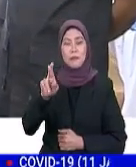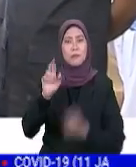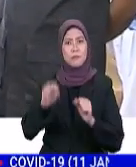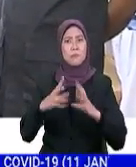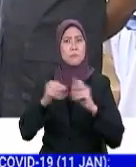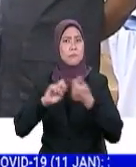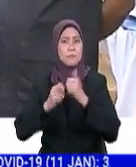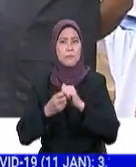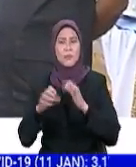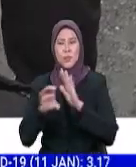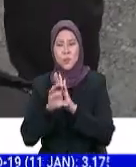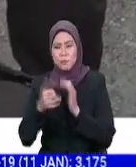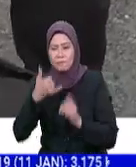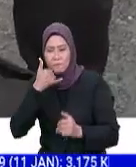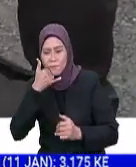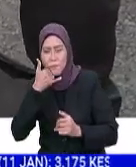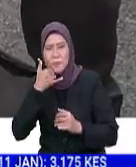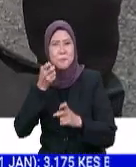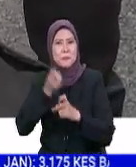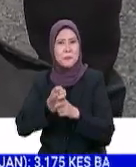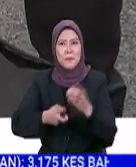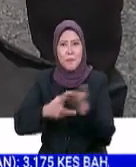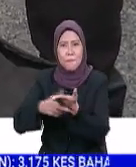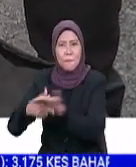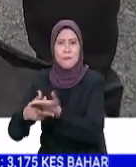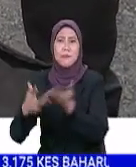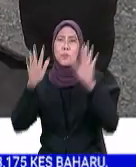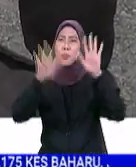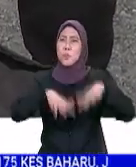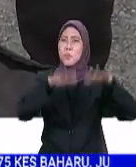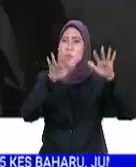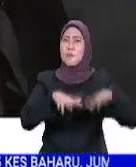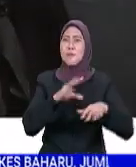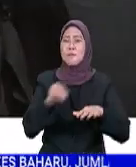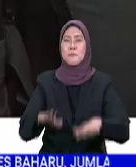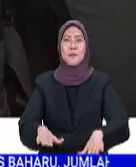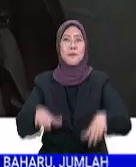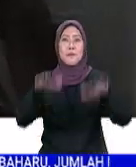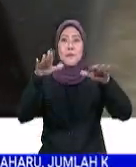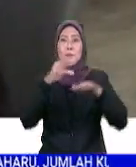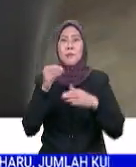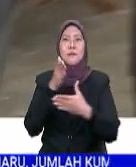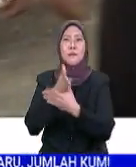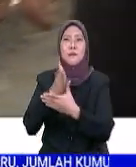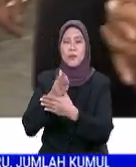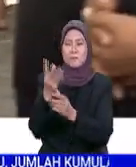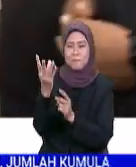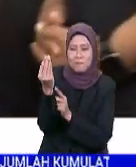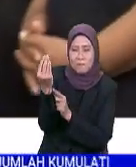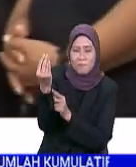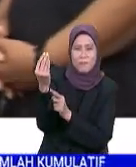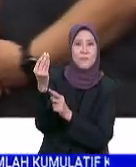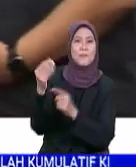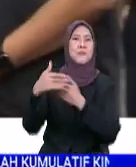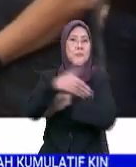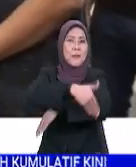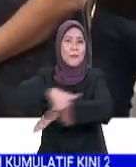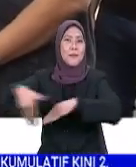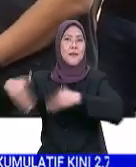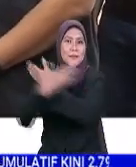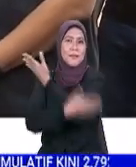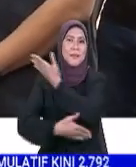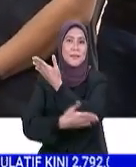masalah gangguan telekomunikasi semasa keadaan seperti hujan dan banjir serta gangguan signal di sempadan